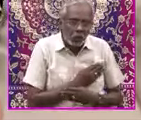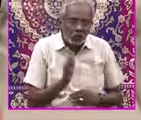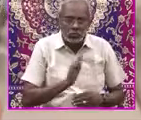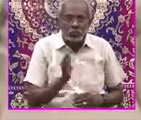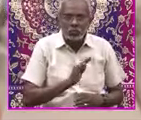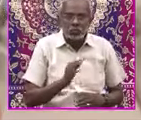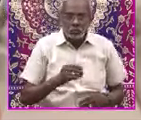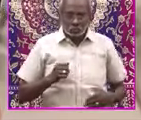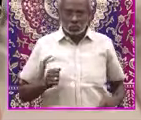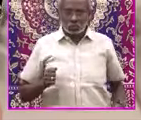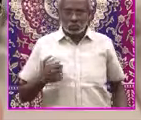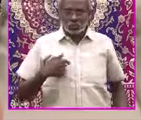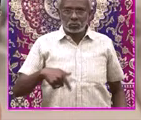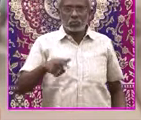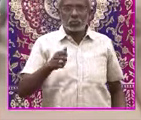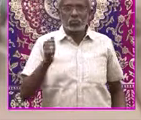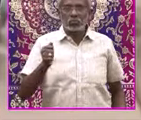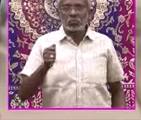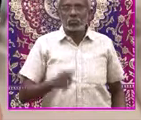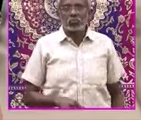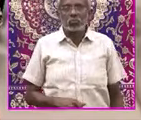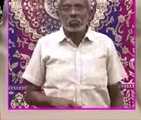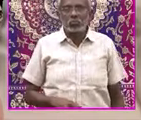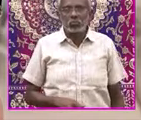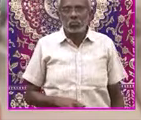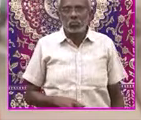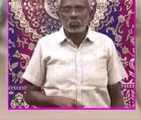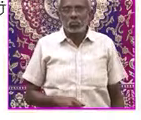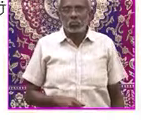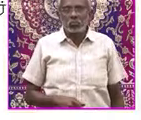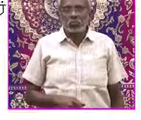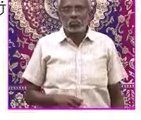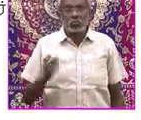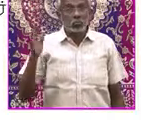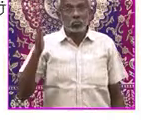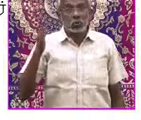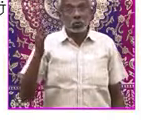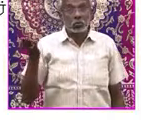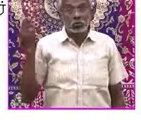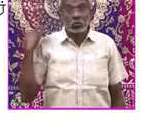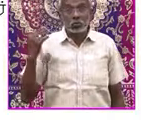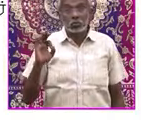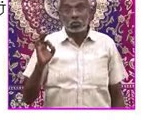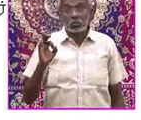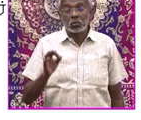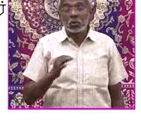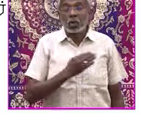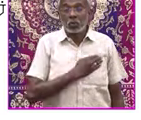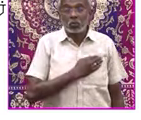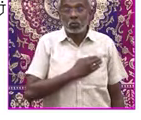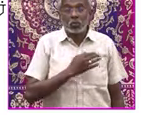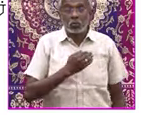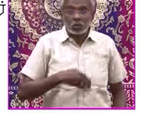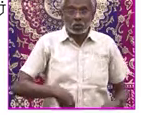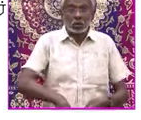முந்து என்ற நோக்கத்தோடு போரிட்டார்கள். பழந்தமிழர்கள் எப்படிப்பட்டவர்கள் அப்படின்னா, பழந்தமிழர் அன்பு